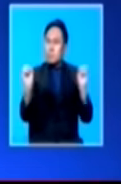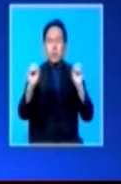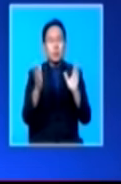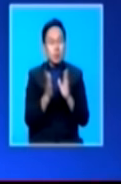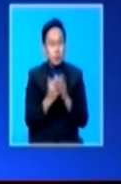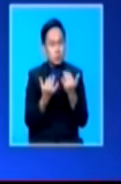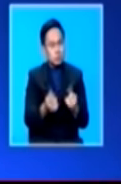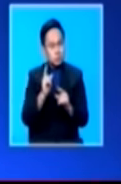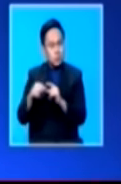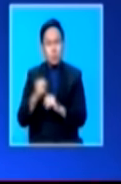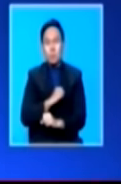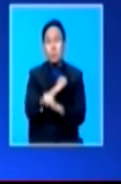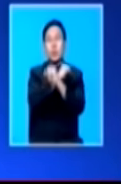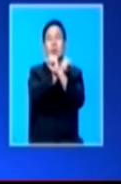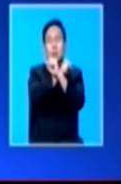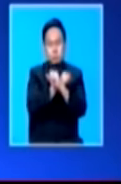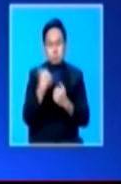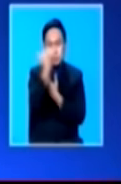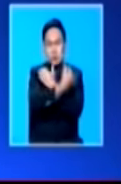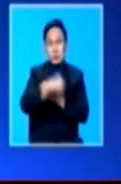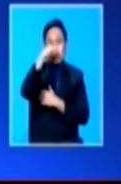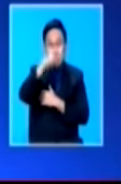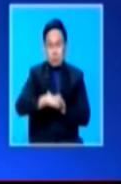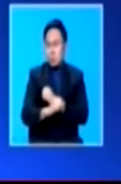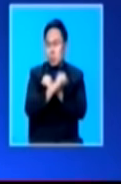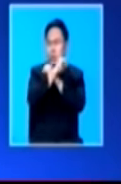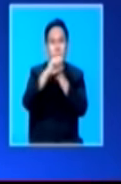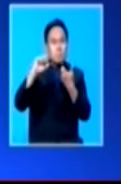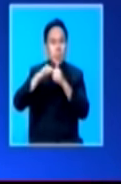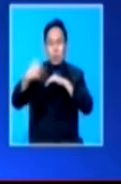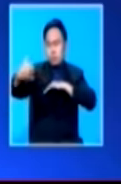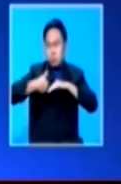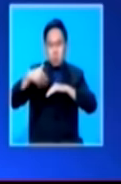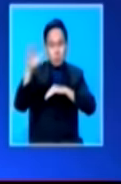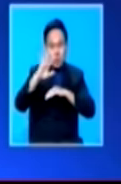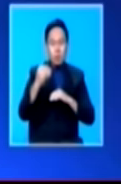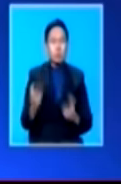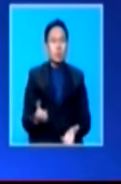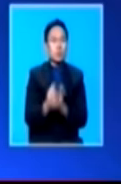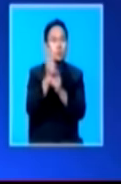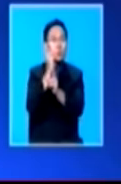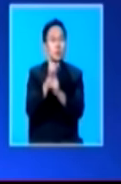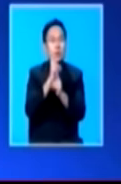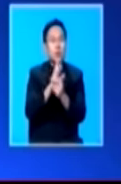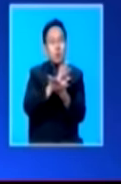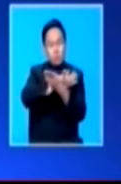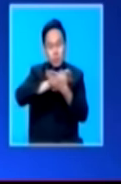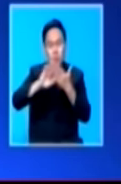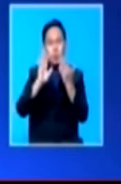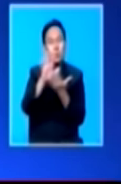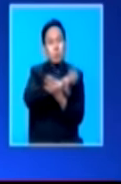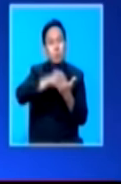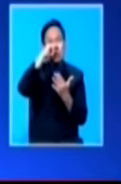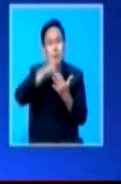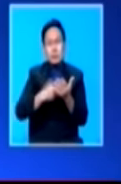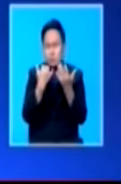ทศการลุกล้ำอธิปไตยและการรักษาความสงบเรียบร้อยภายในประเทศนะครับซึ่งวันนี้ก็มีภัยอันตร